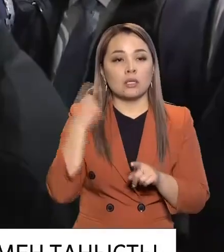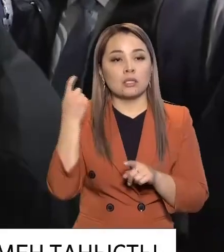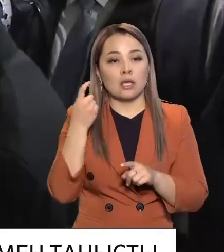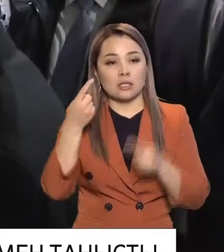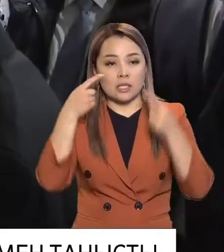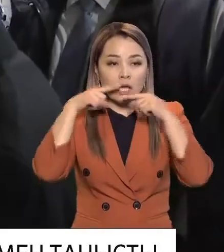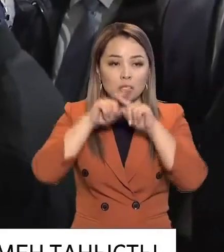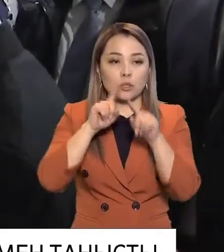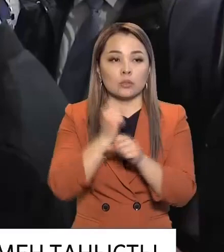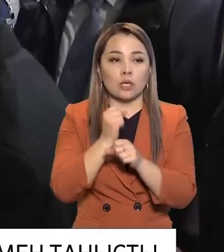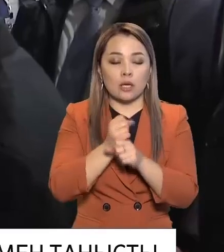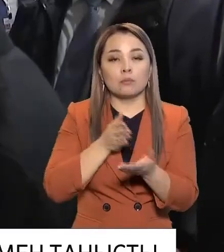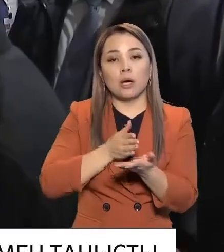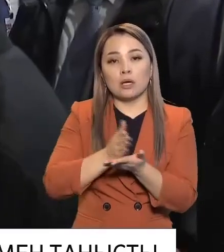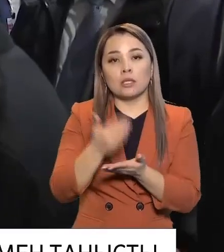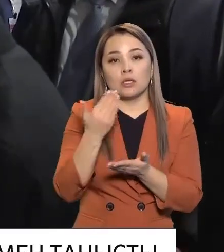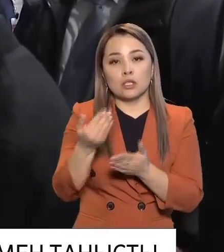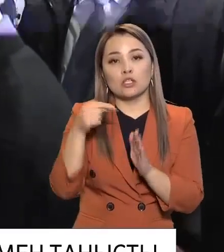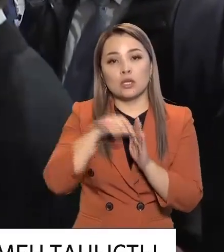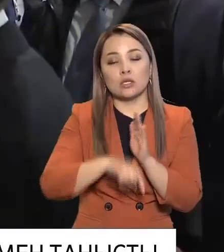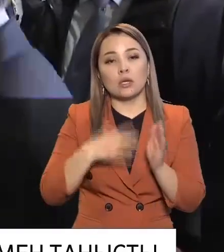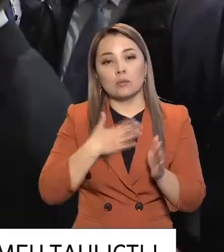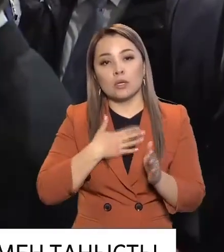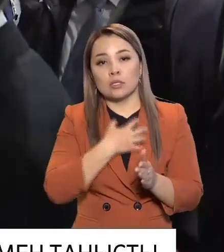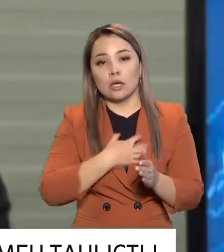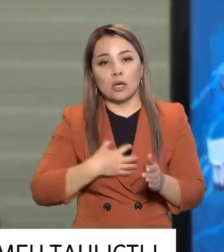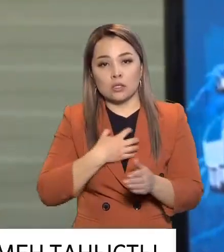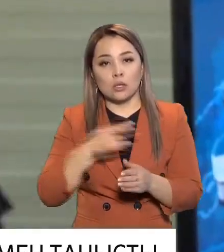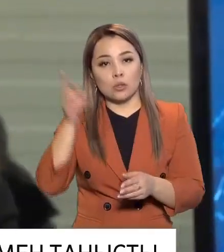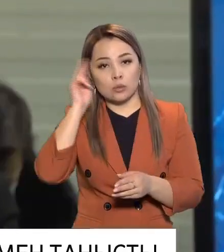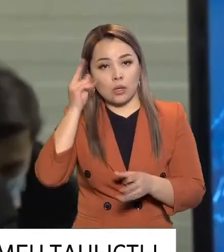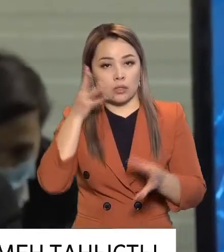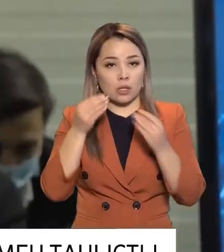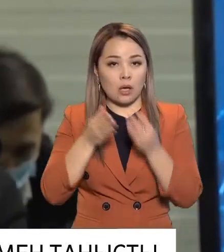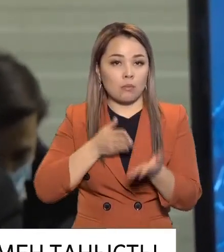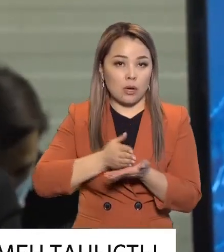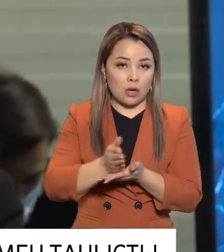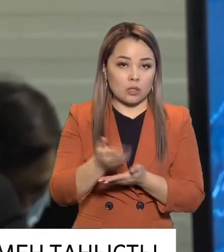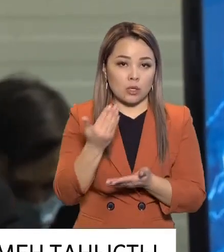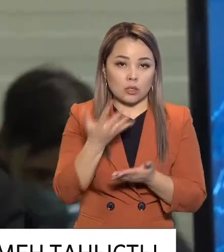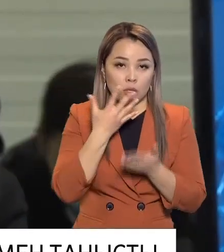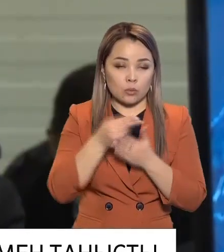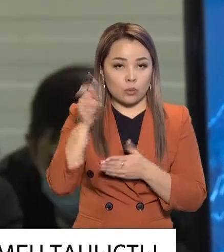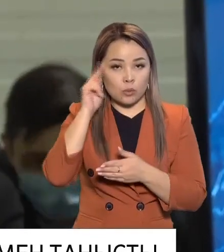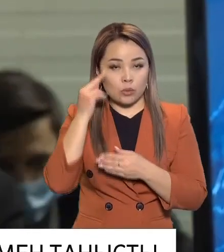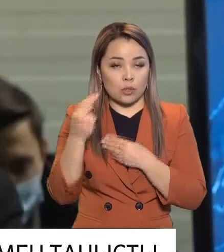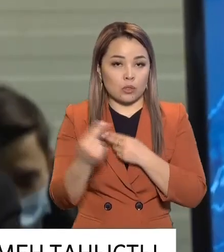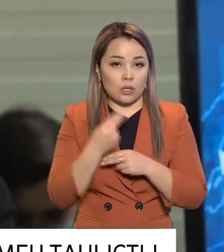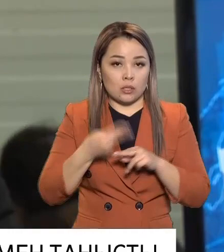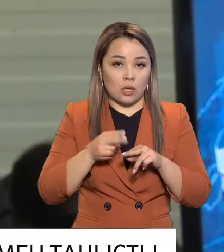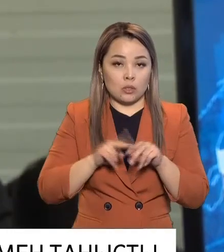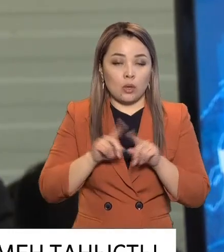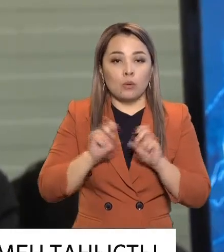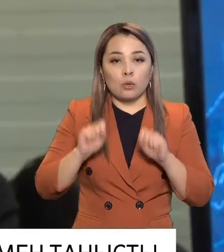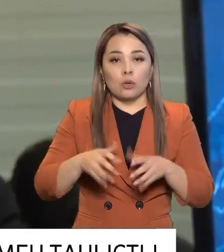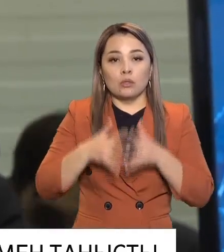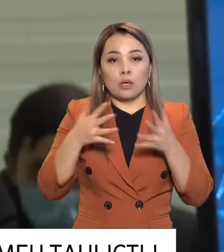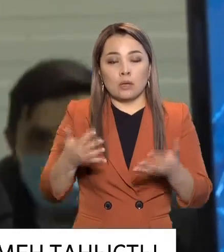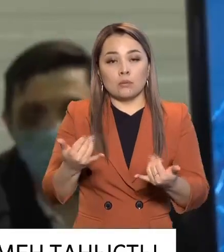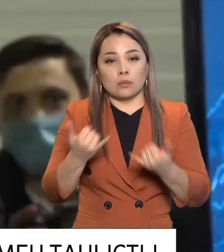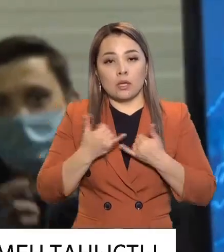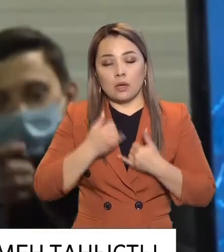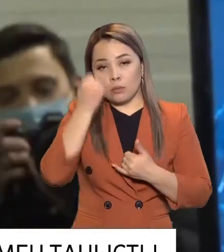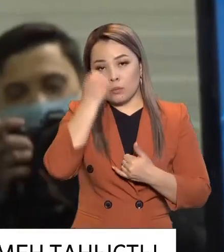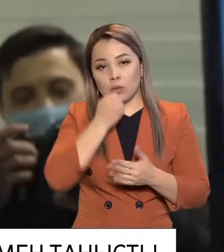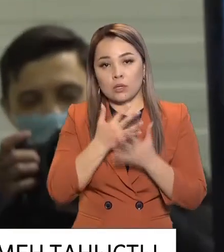агротехнологиялық бағыттағанымыз үшін сондай күшке бізге ие болдық, осындай бағытта жұмыс істеуге. Сондай мүмкіндіктерге бізге беріп